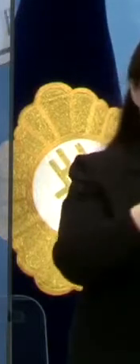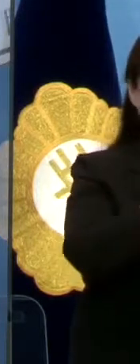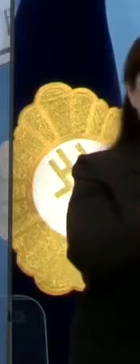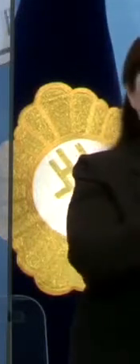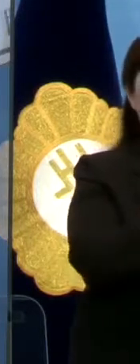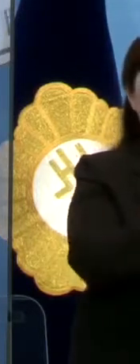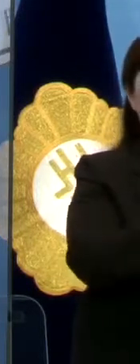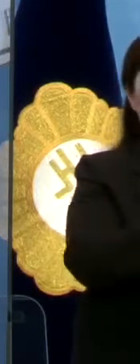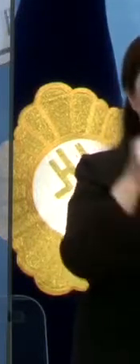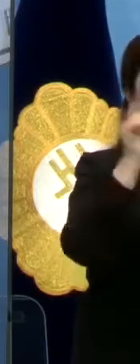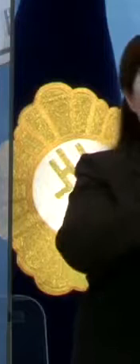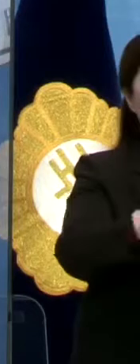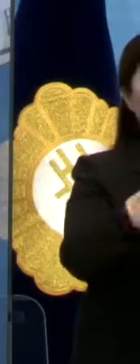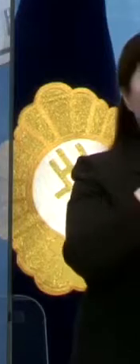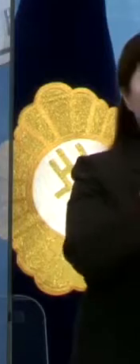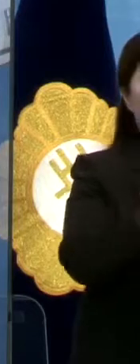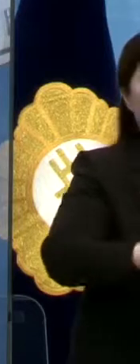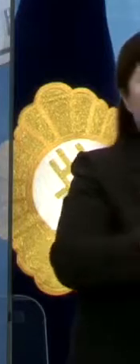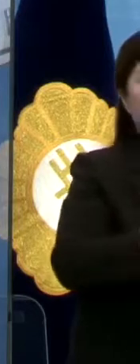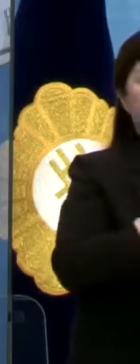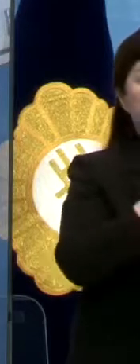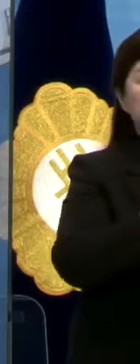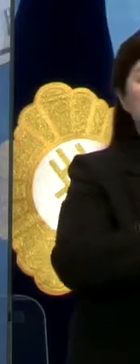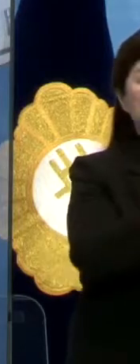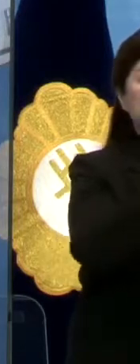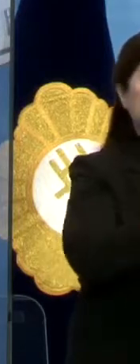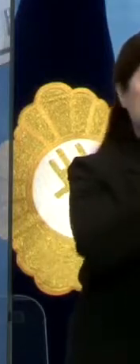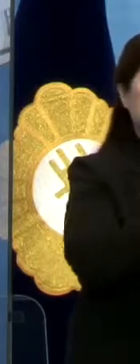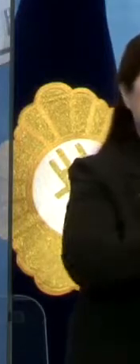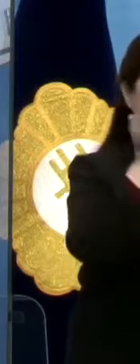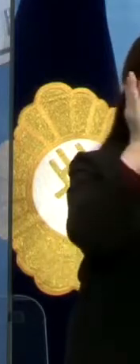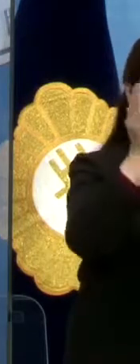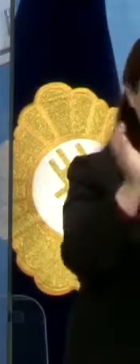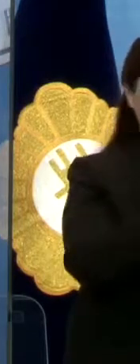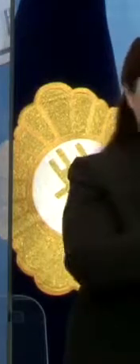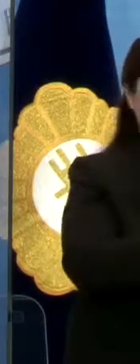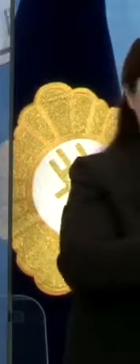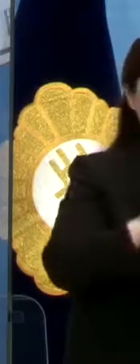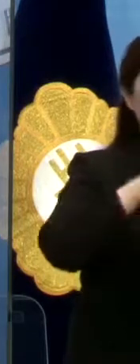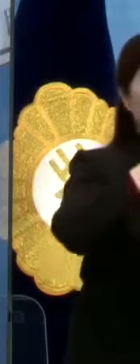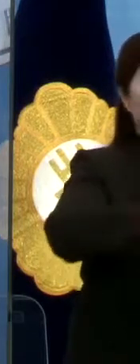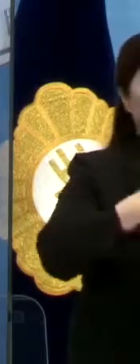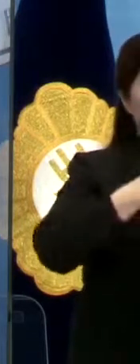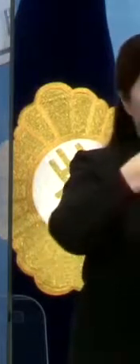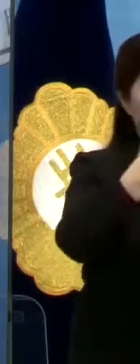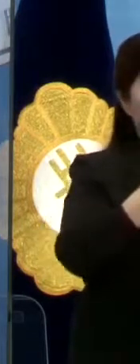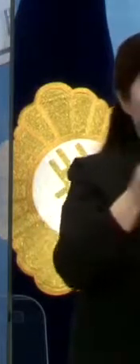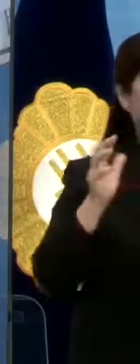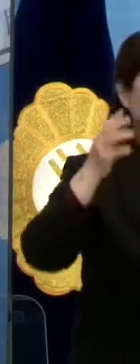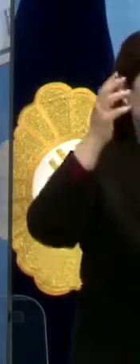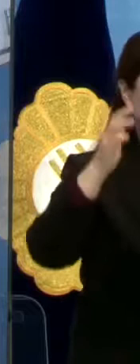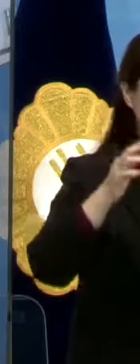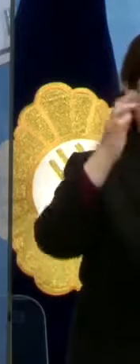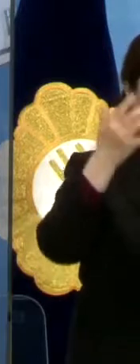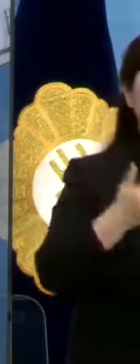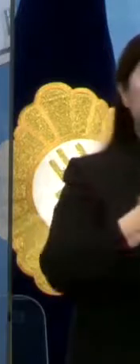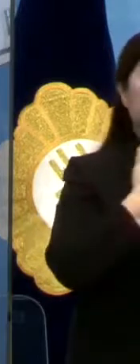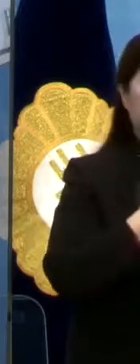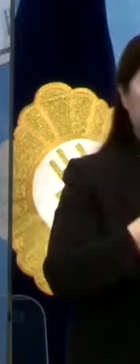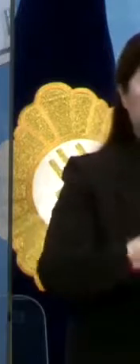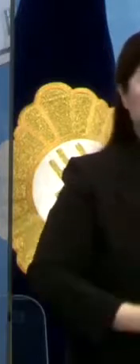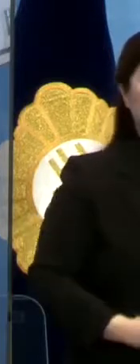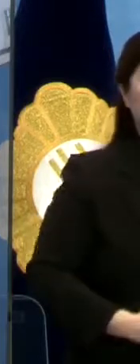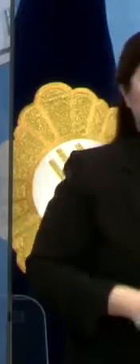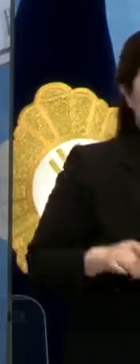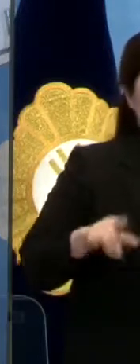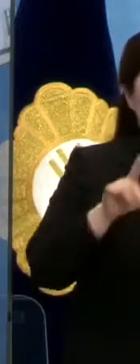추천되어야 되는지를 설명했고 전 세계 간호사 단체들로부터 만장의 박수를 받기도 했습니다. 당시 저도